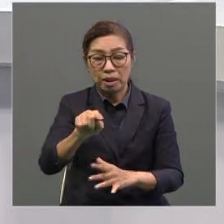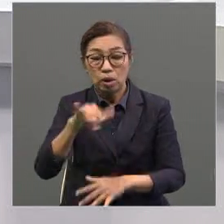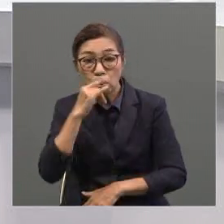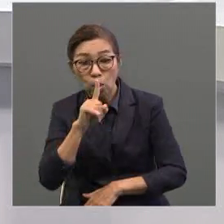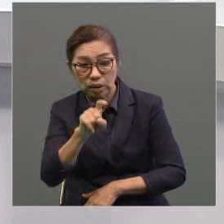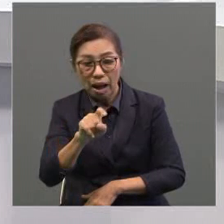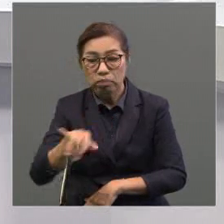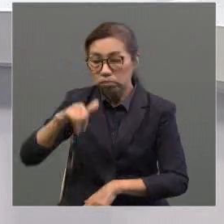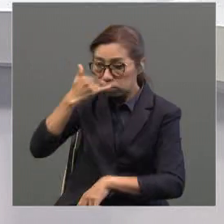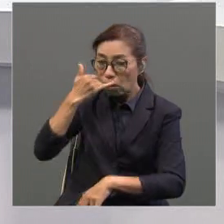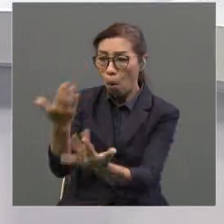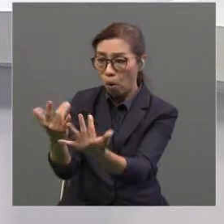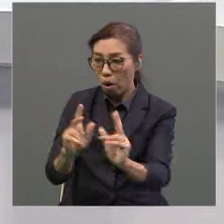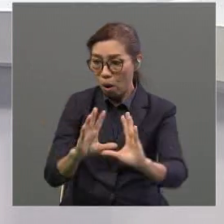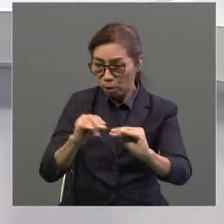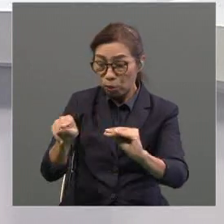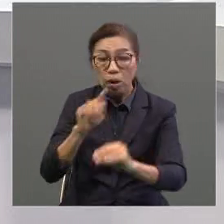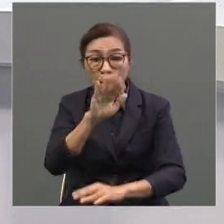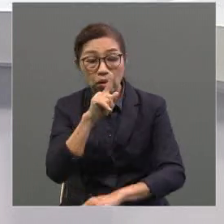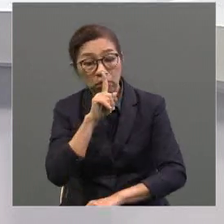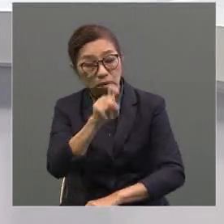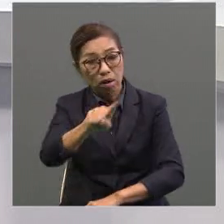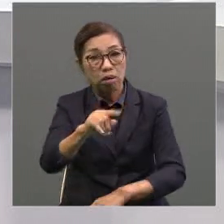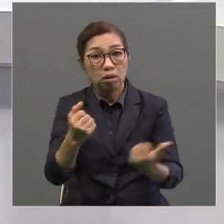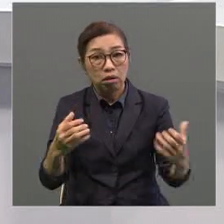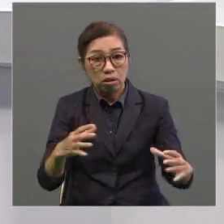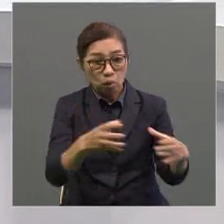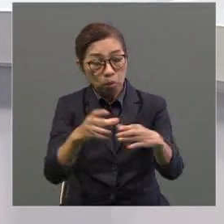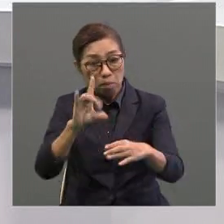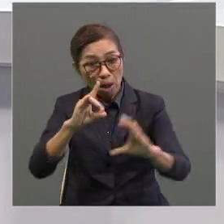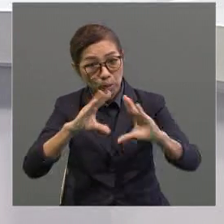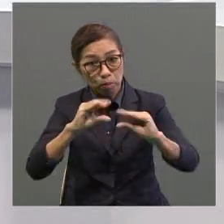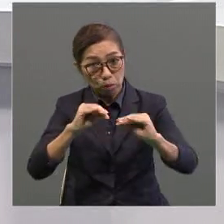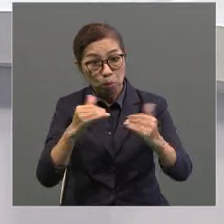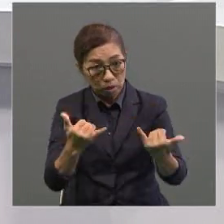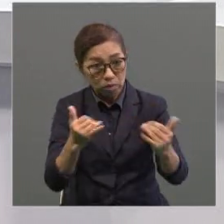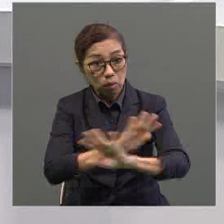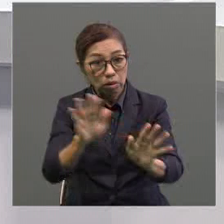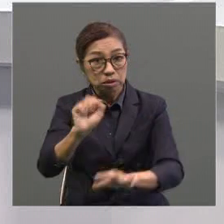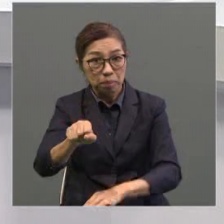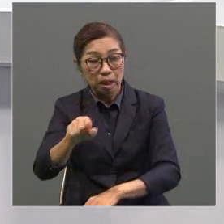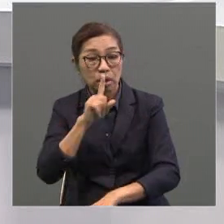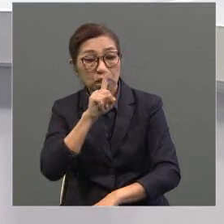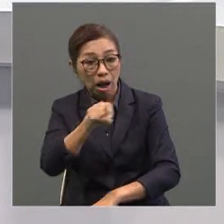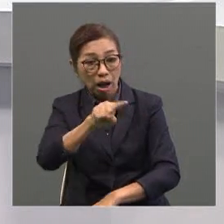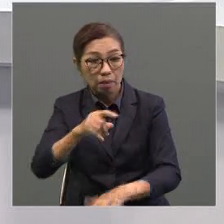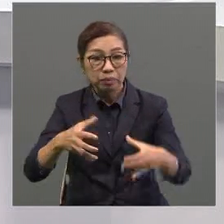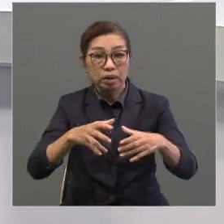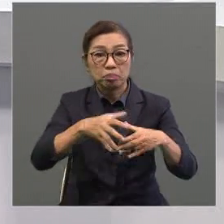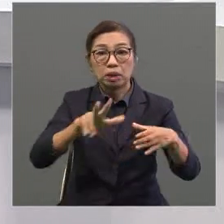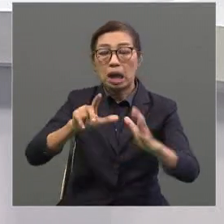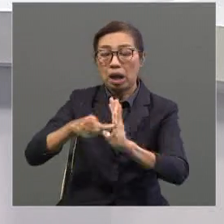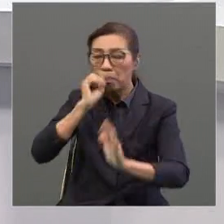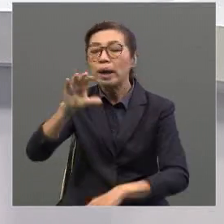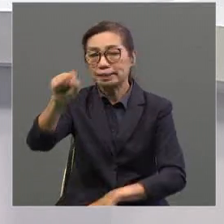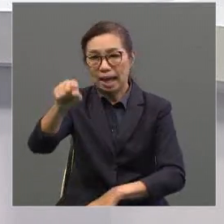ดิฉันก็เลยถามเลยว่าสรุปว่าวันนี้ 8พรรคเนี่ยที่บอกว่าจะมีการหารือกันเนี่ยจะคุยกันเนี่ยยกเลิกใช่ไหมคะเลขาท่านบอกว่ายกเลิก